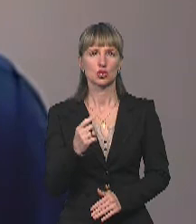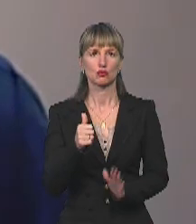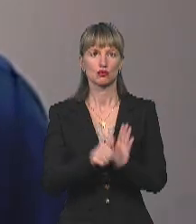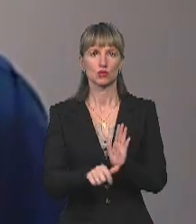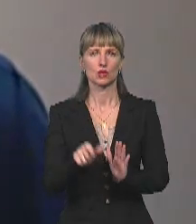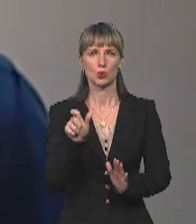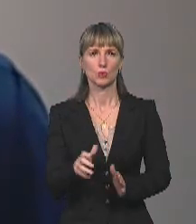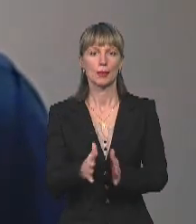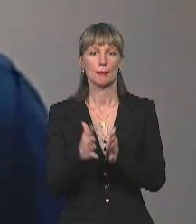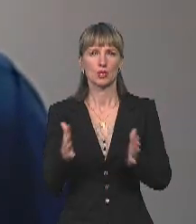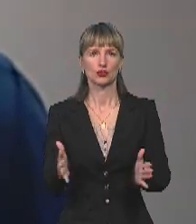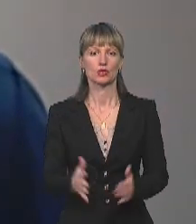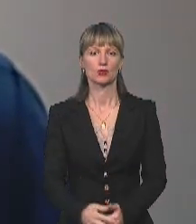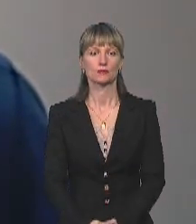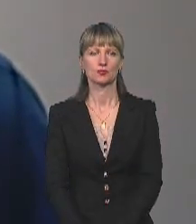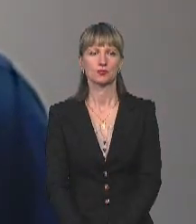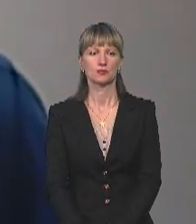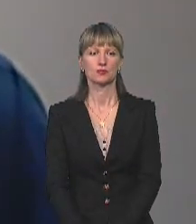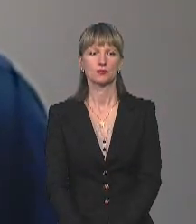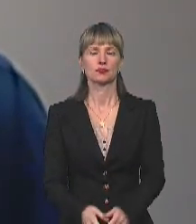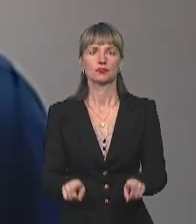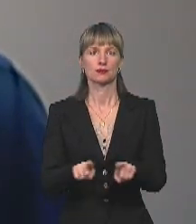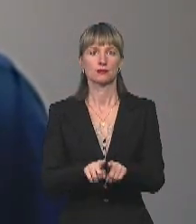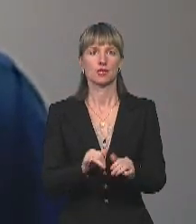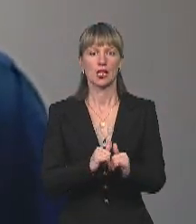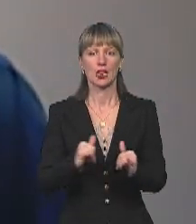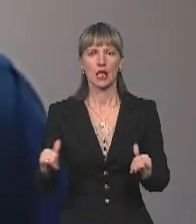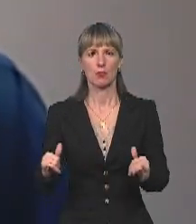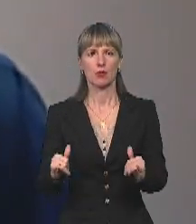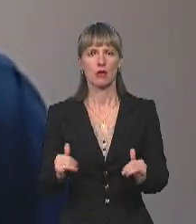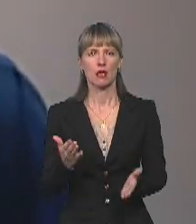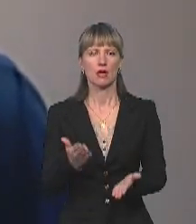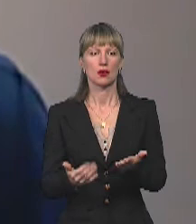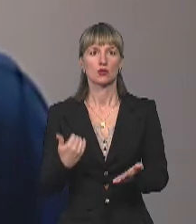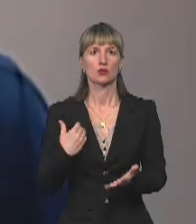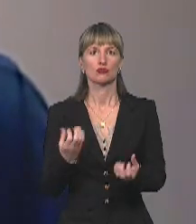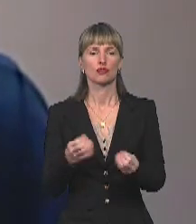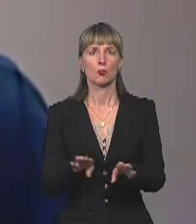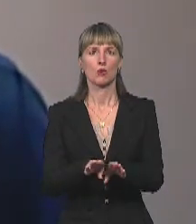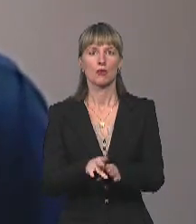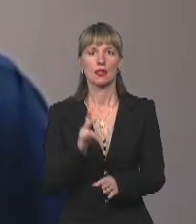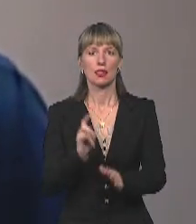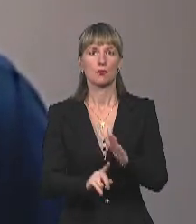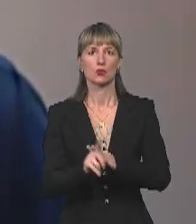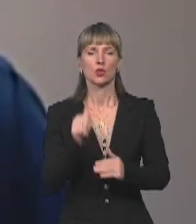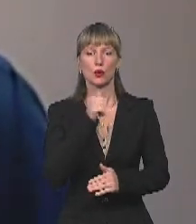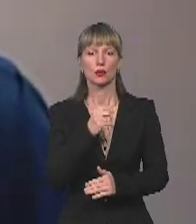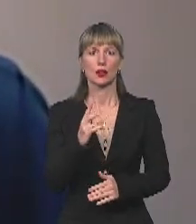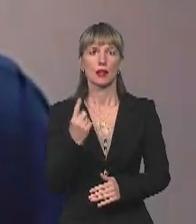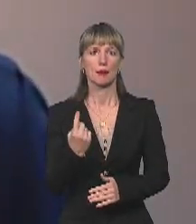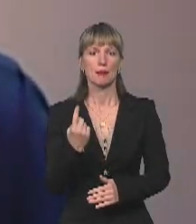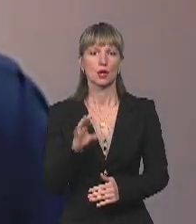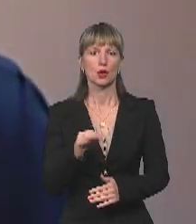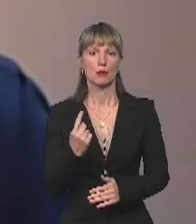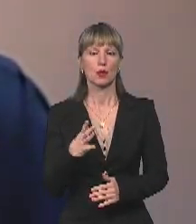більше. Так що така динаміка. Якщо хочете ще порівняти, то на початок року, тобто на 1.01,